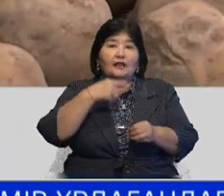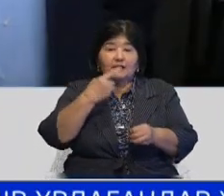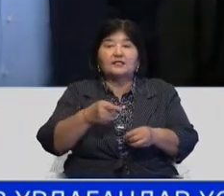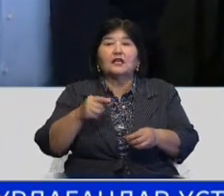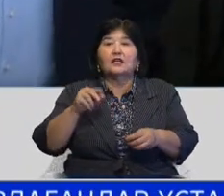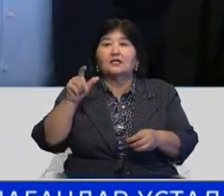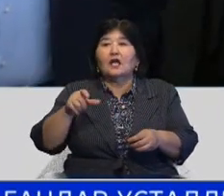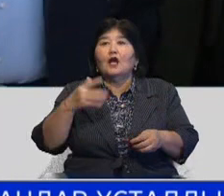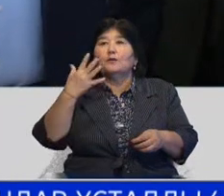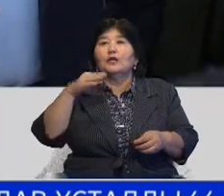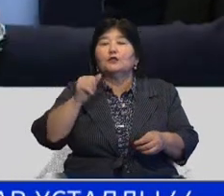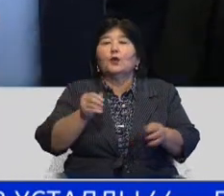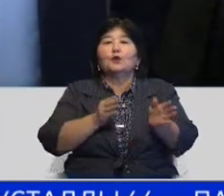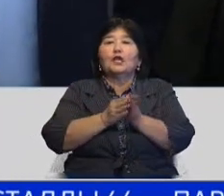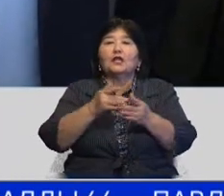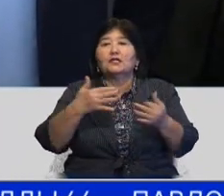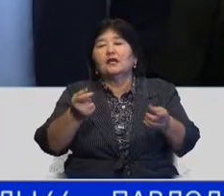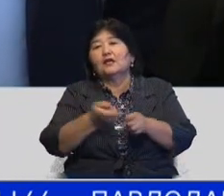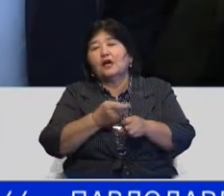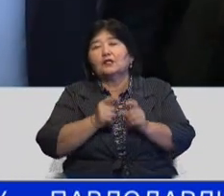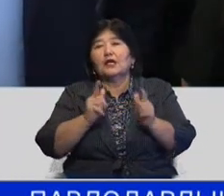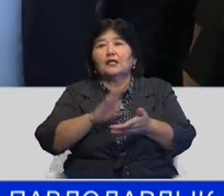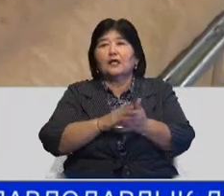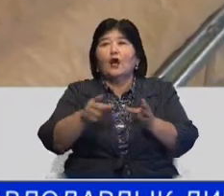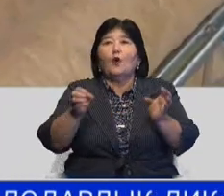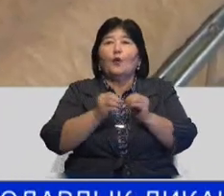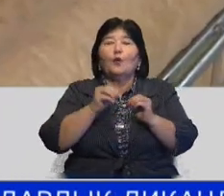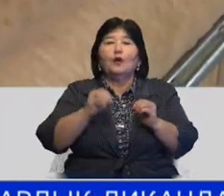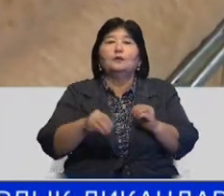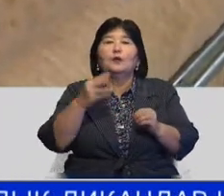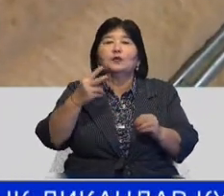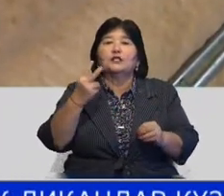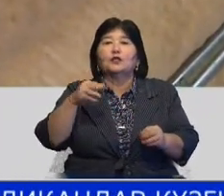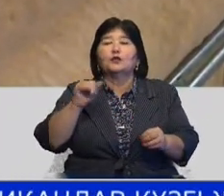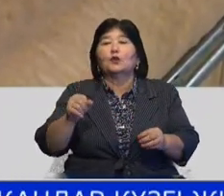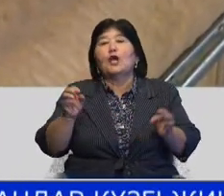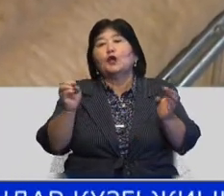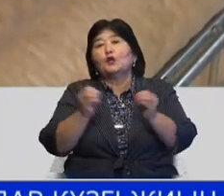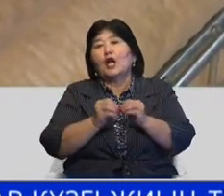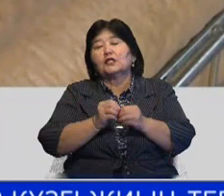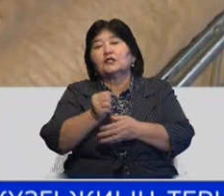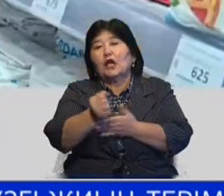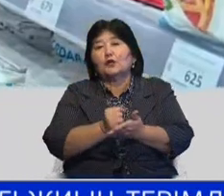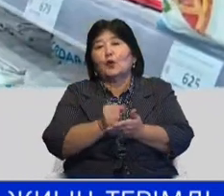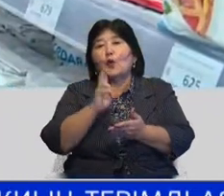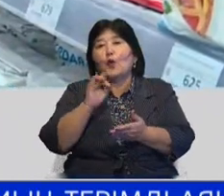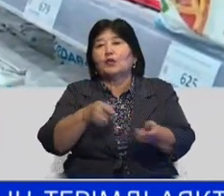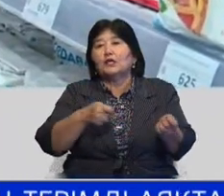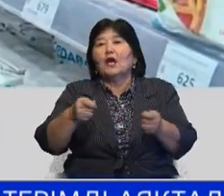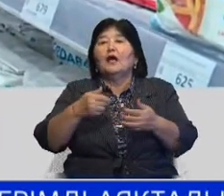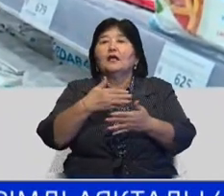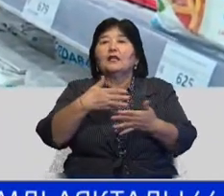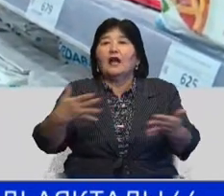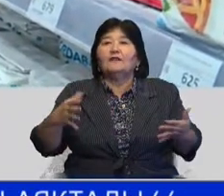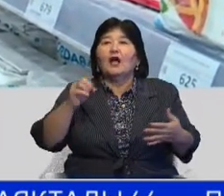Бүгінде 5000 тонна көкөніске форвардтық келісім жасалып, оның 10.032 тоннасы тұрақтандыру қорына жеткізілген. Тауарлар